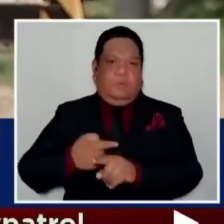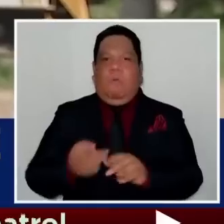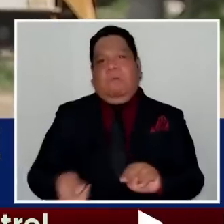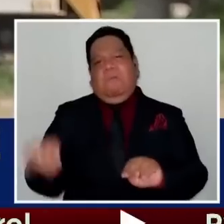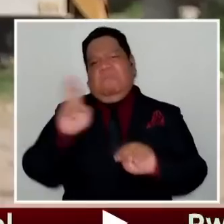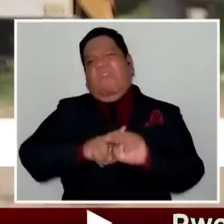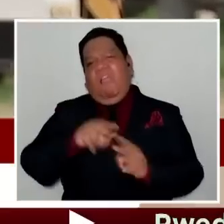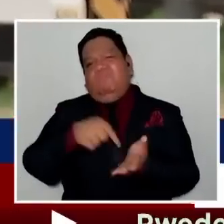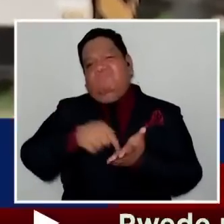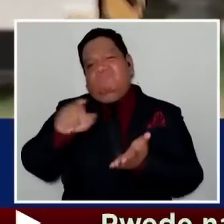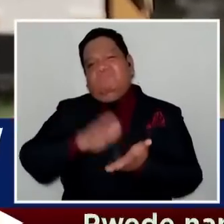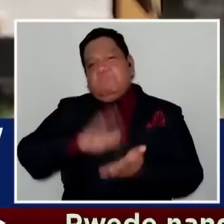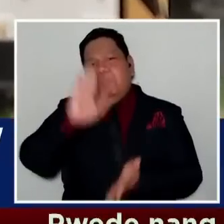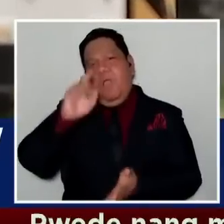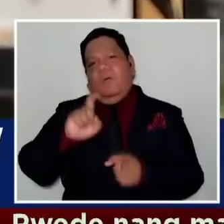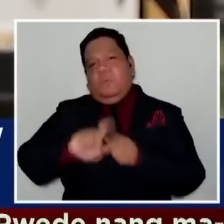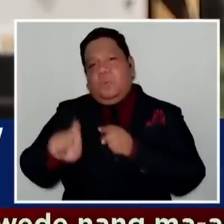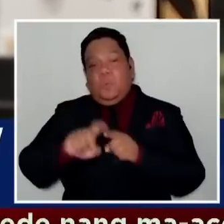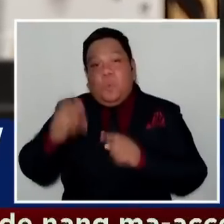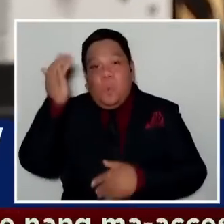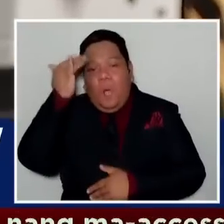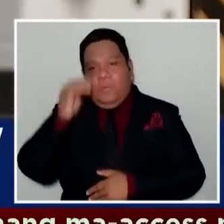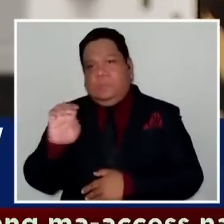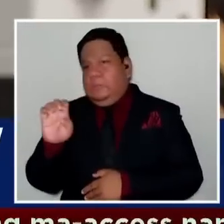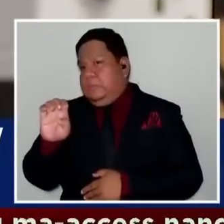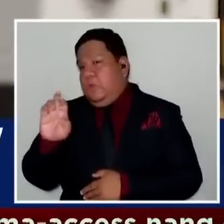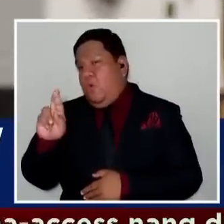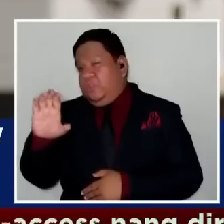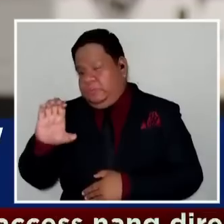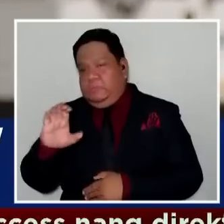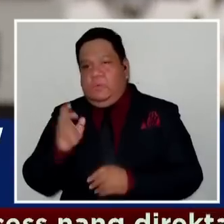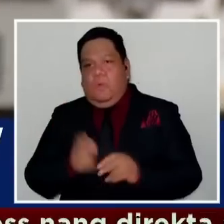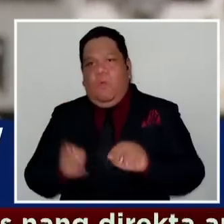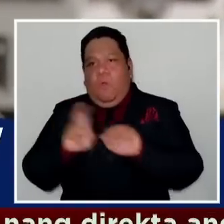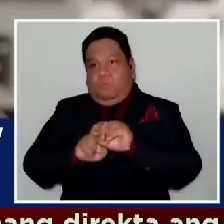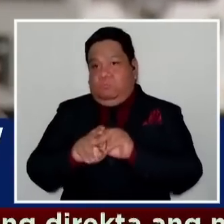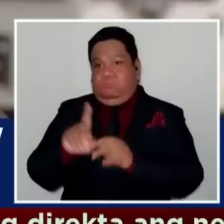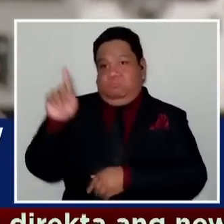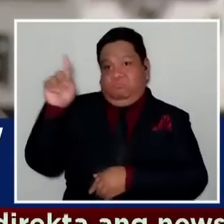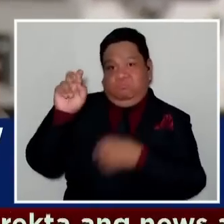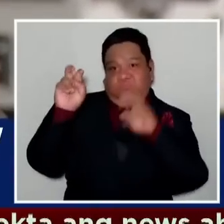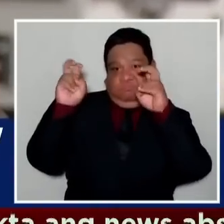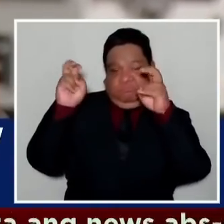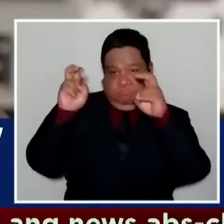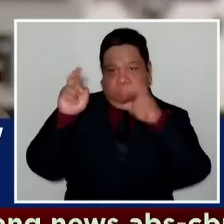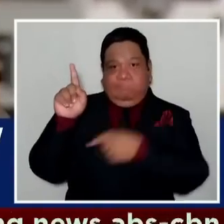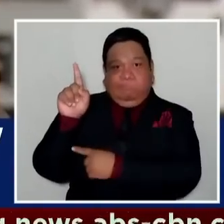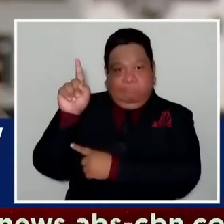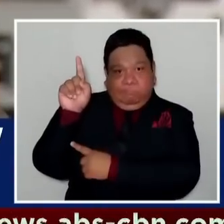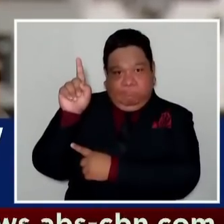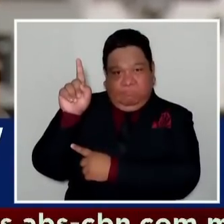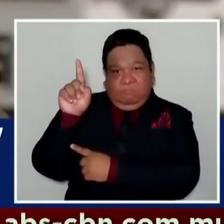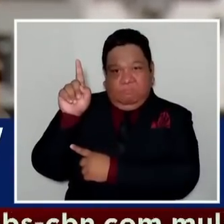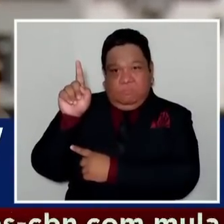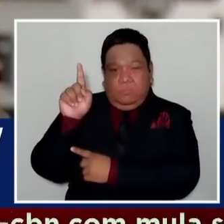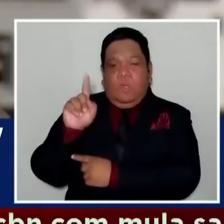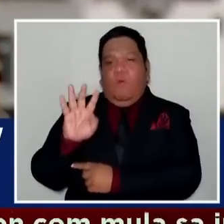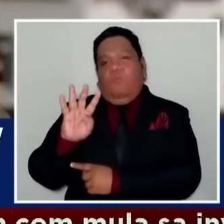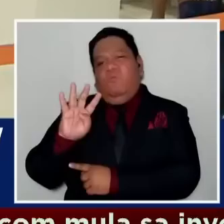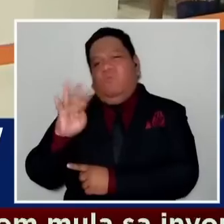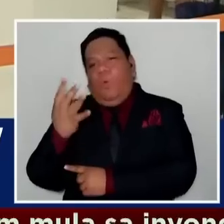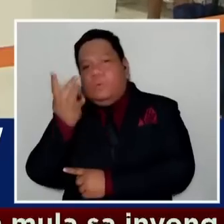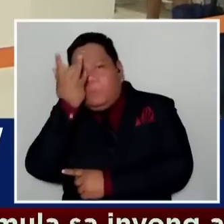Regulatory Commission ang dagdag sa universal charge for missionary electrification na 4 centavos kada kilowatt